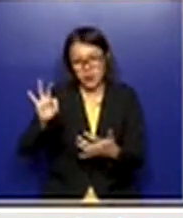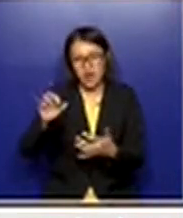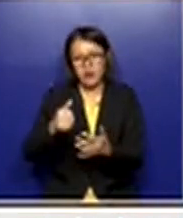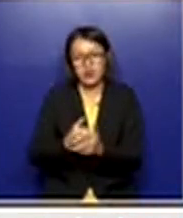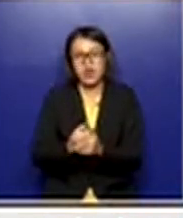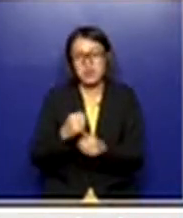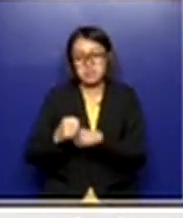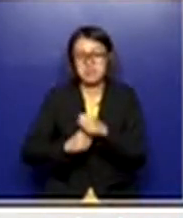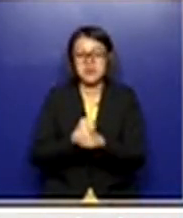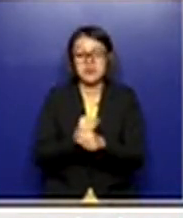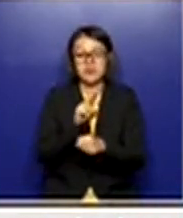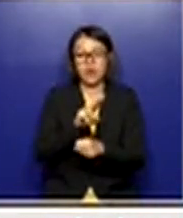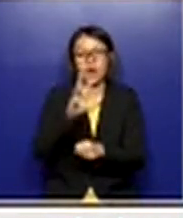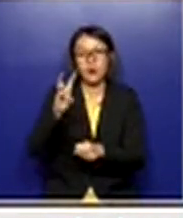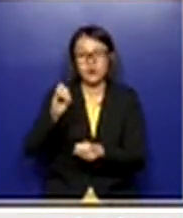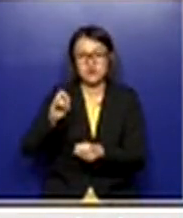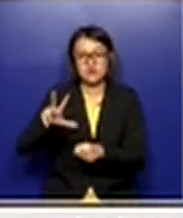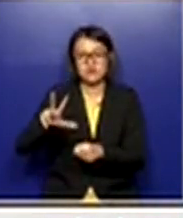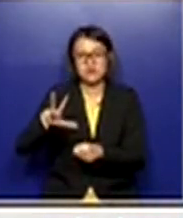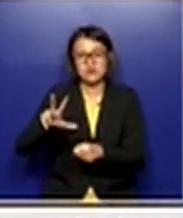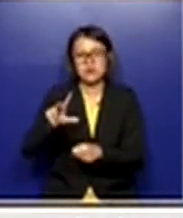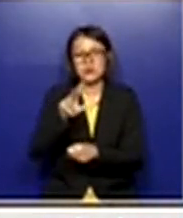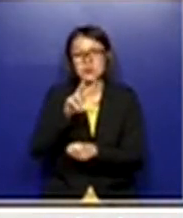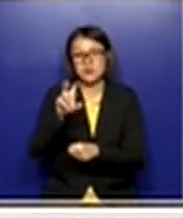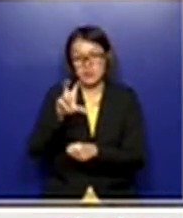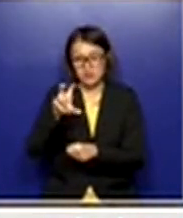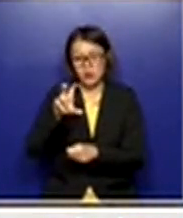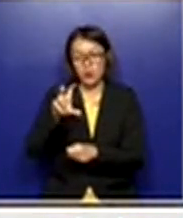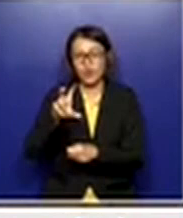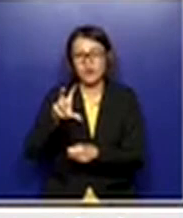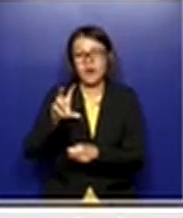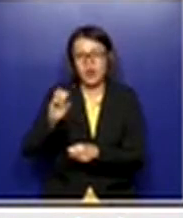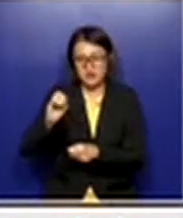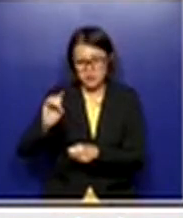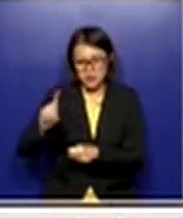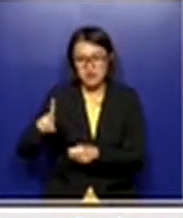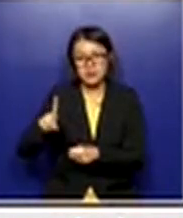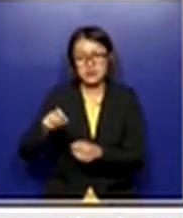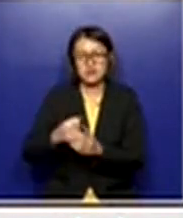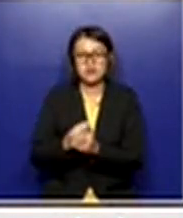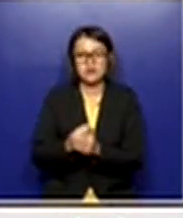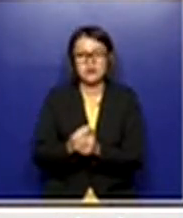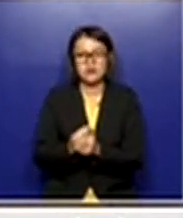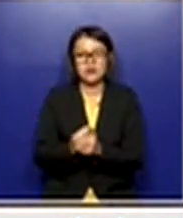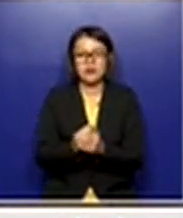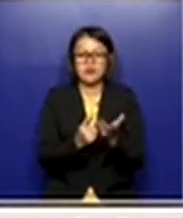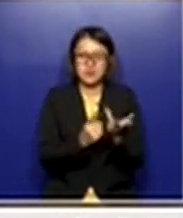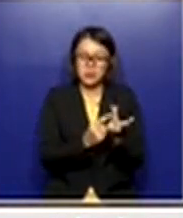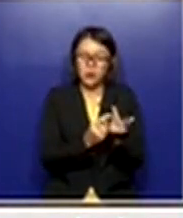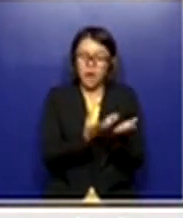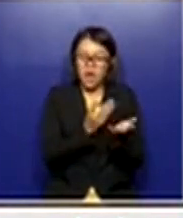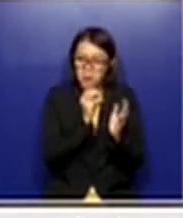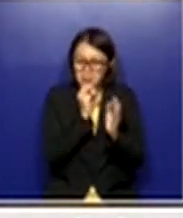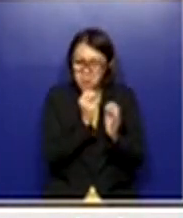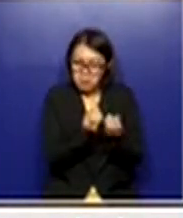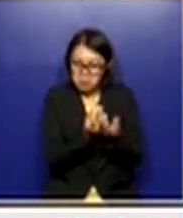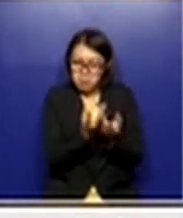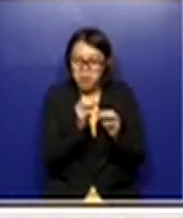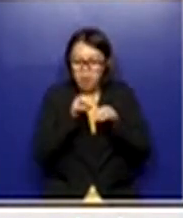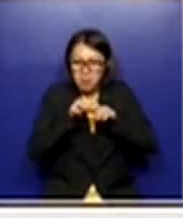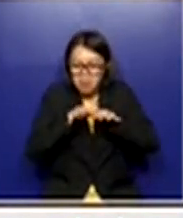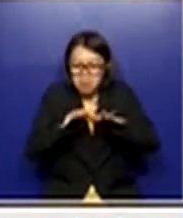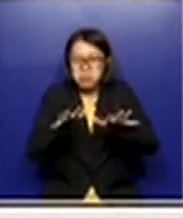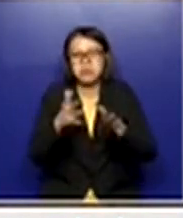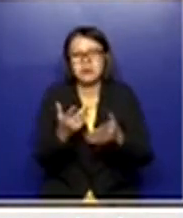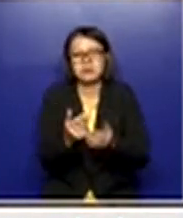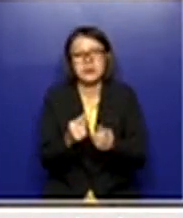งปีนี้เนี่ยนะคะอยู่ที่จำนวนประมาณ351ชิ้นด้วยกันนะคะจำนวนอาจจะไม่ได้เป็นตัวบอกว่าเราตีแผ่แค่ไหนแต่อยาก